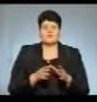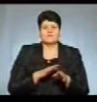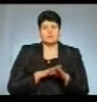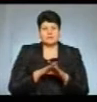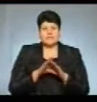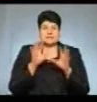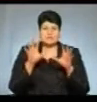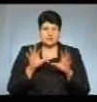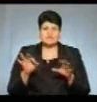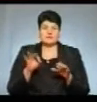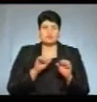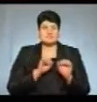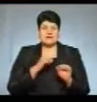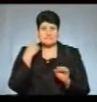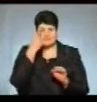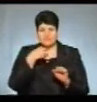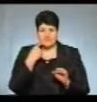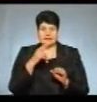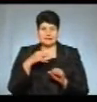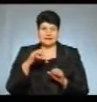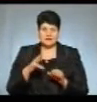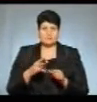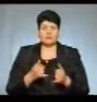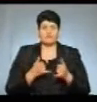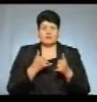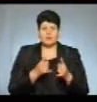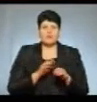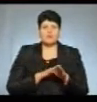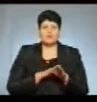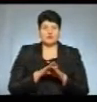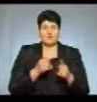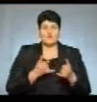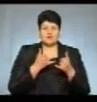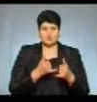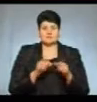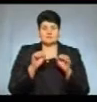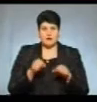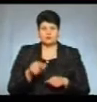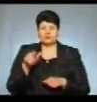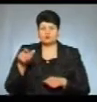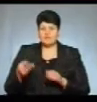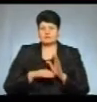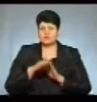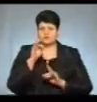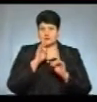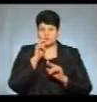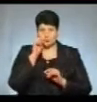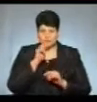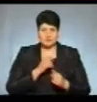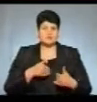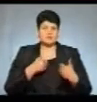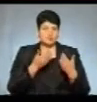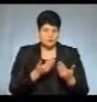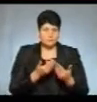захист персональних даних покладено на уповноваженого Верховної Ради України з прав людини. Тож ці питання сьогодні адресуємо